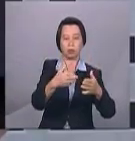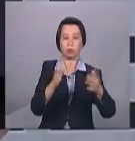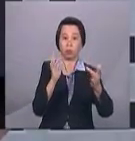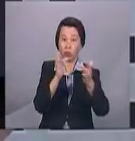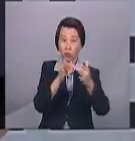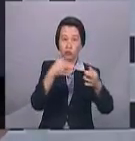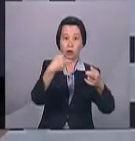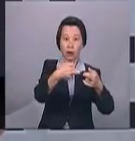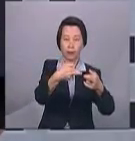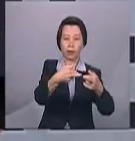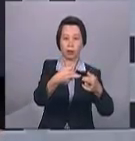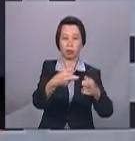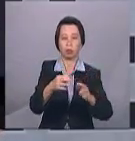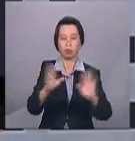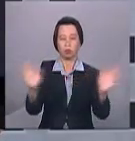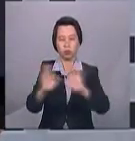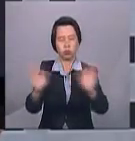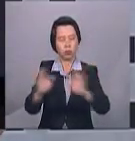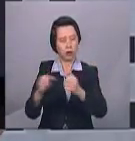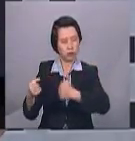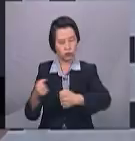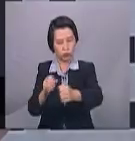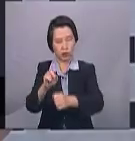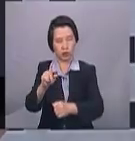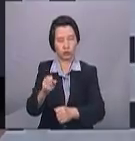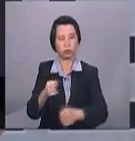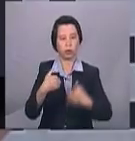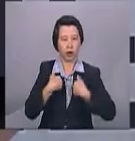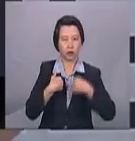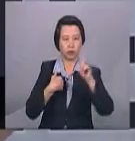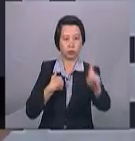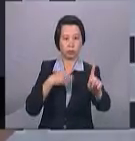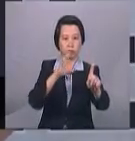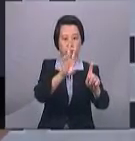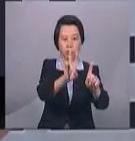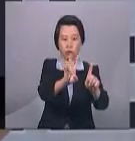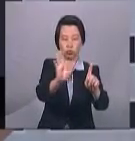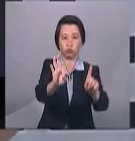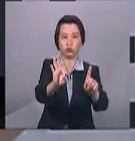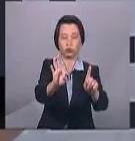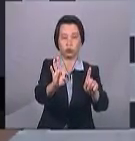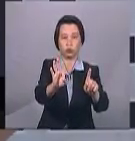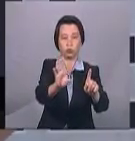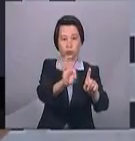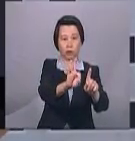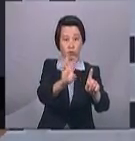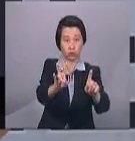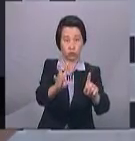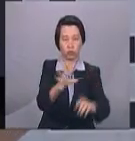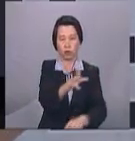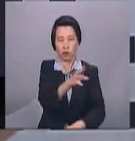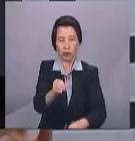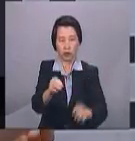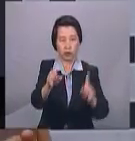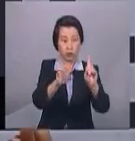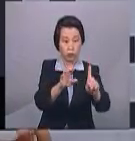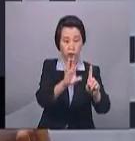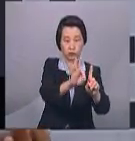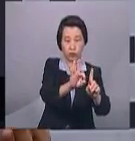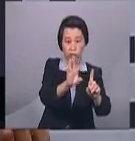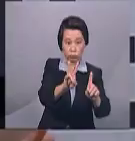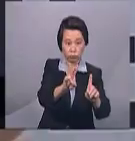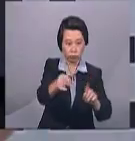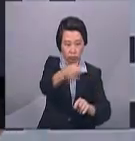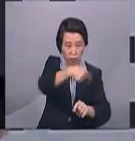bukan di Kampung Sungai Lui ada 197 kes, dan 21 di antara mereka ialah